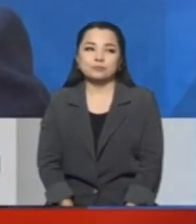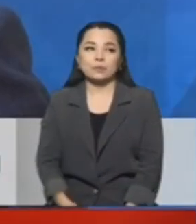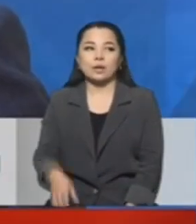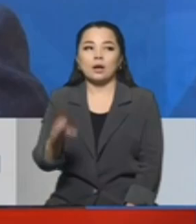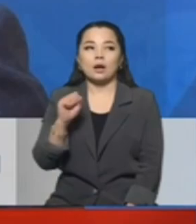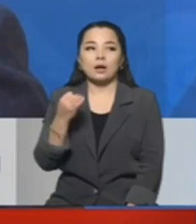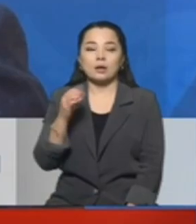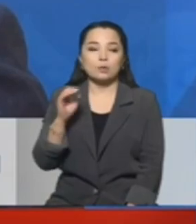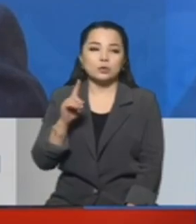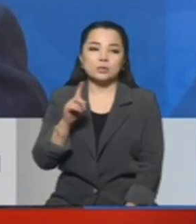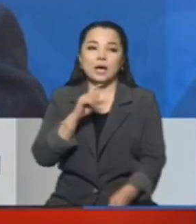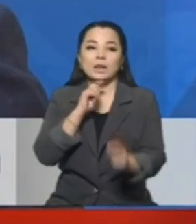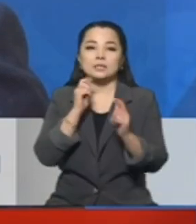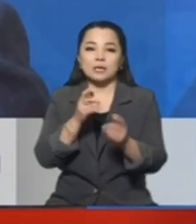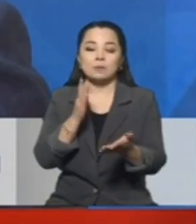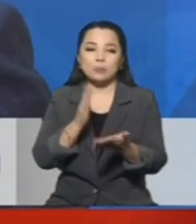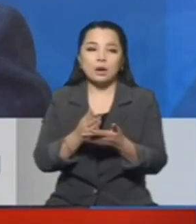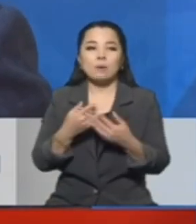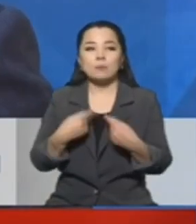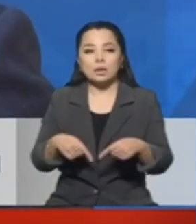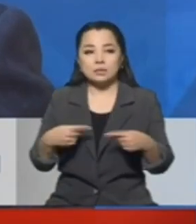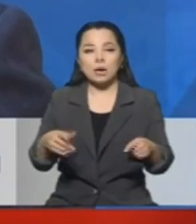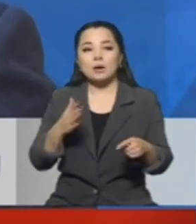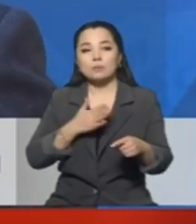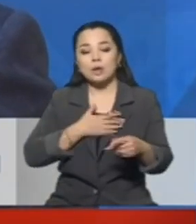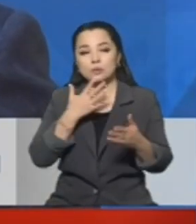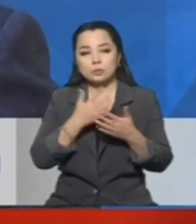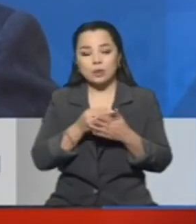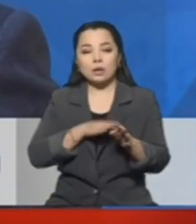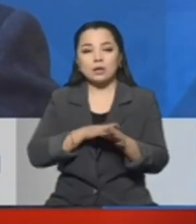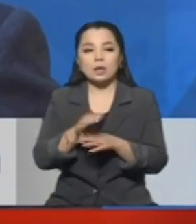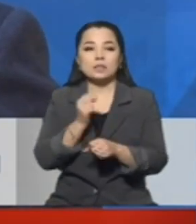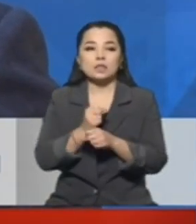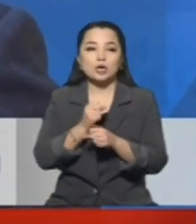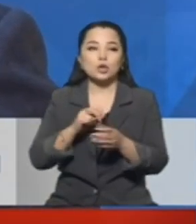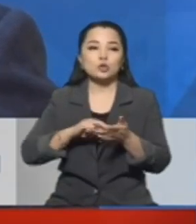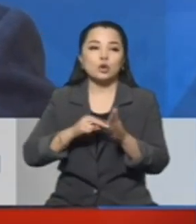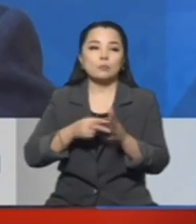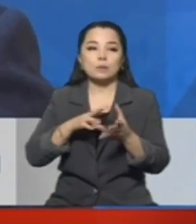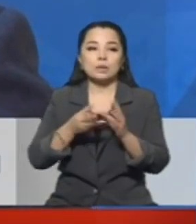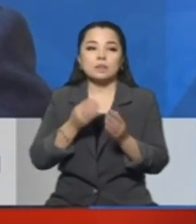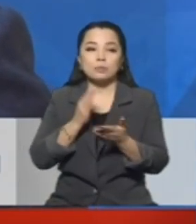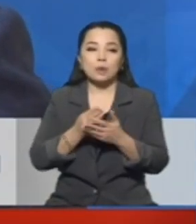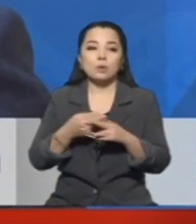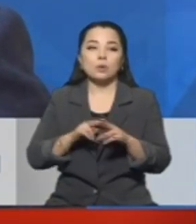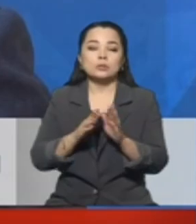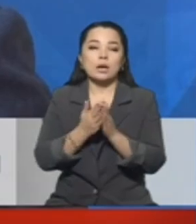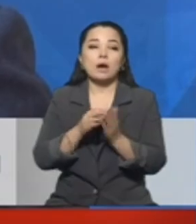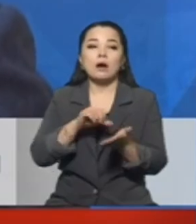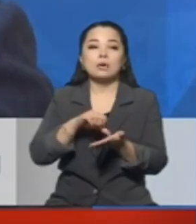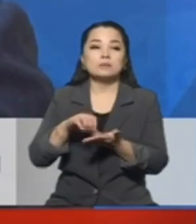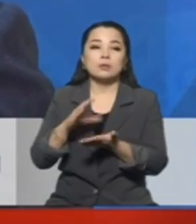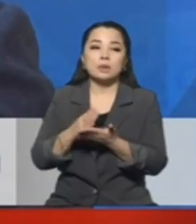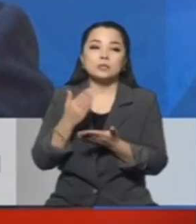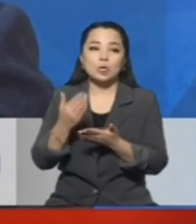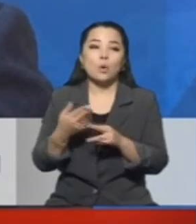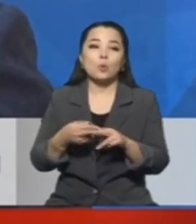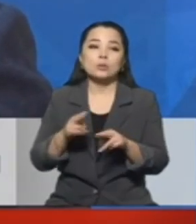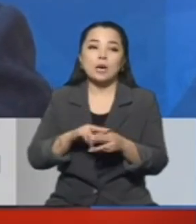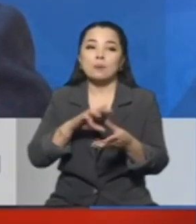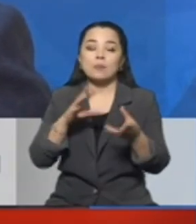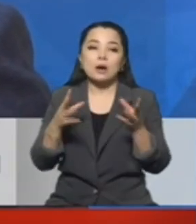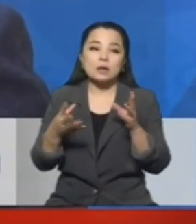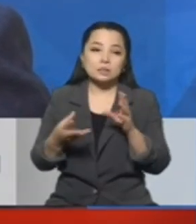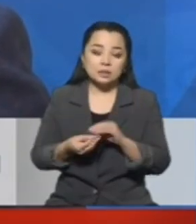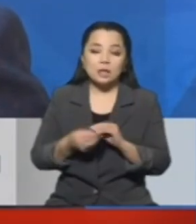Айбоз сыйлығы бар, басқа да біздің атқарылып атқан жобалар бар осы кітапқа қатысты. Солардың